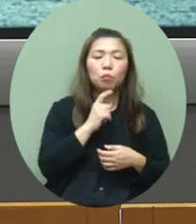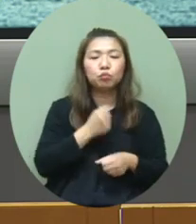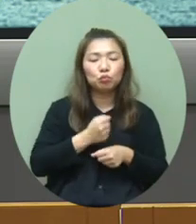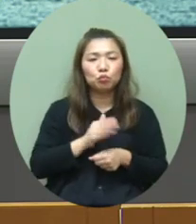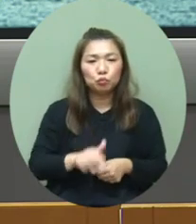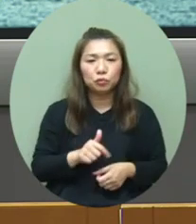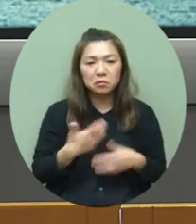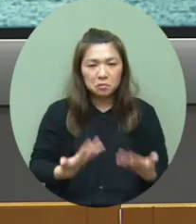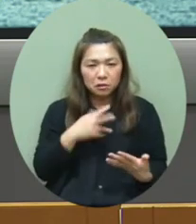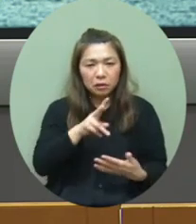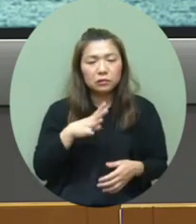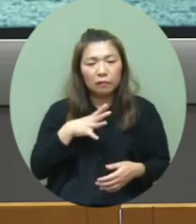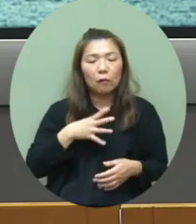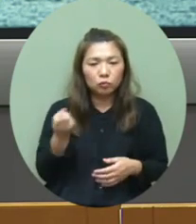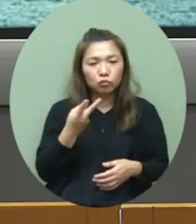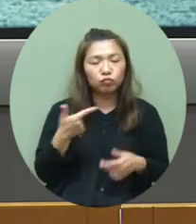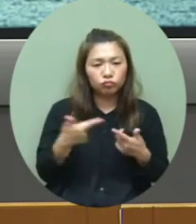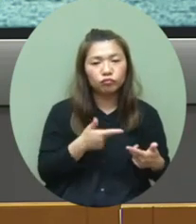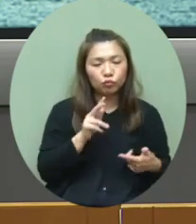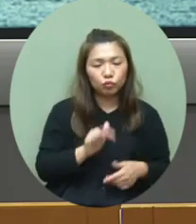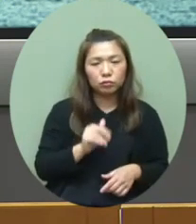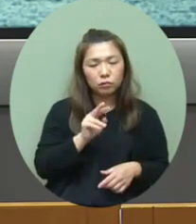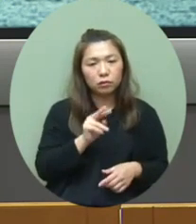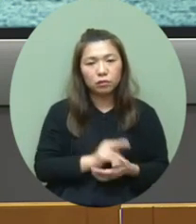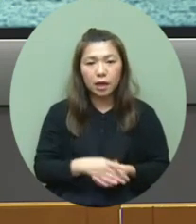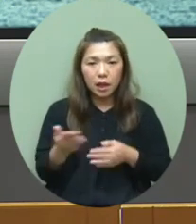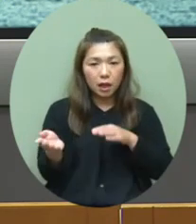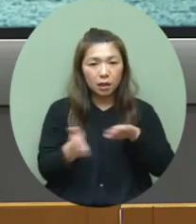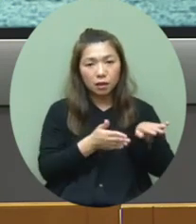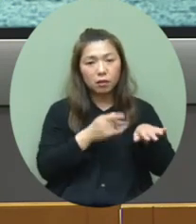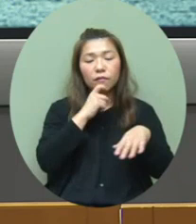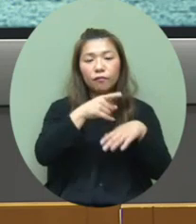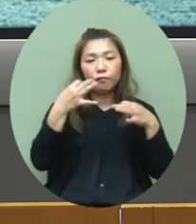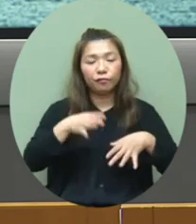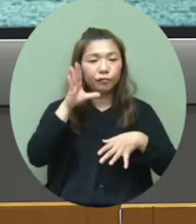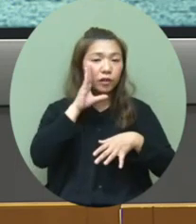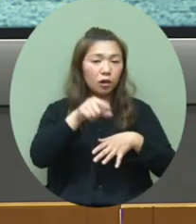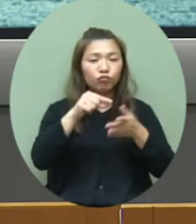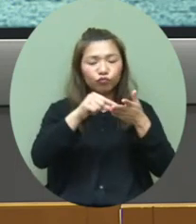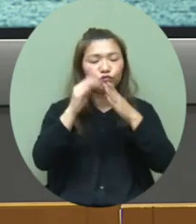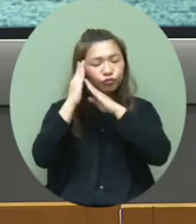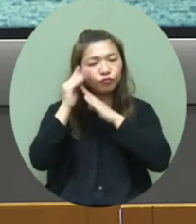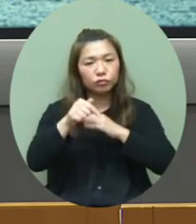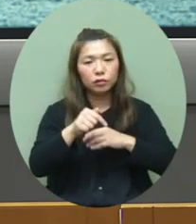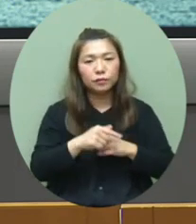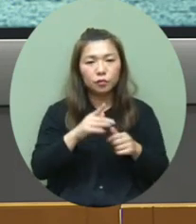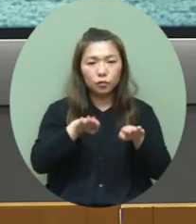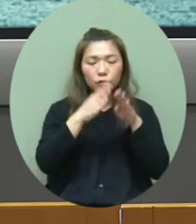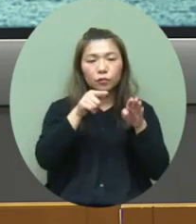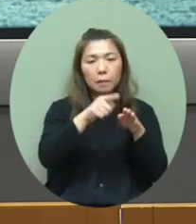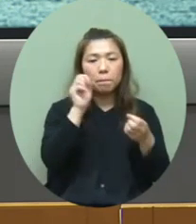況。咁另外就係嗰個富泰嗰間嗰個就係一個院友嚟嘅，一開頭嗰、那個